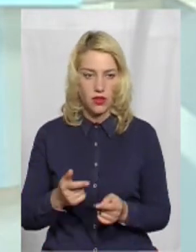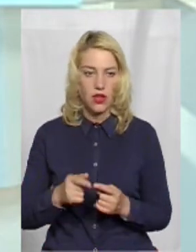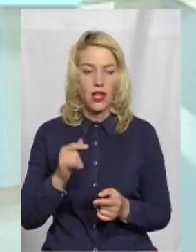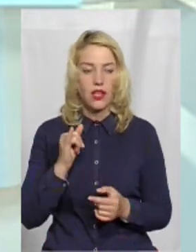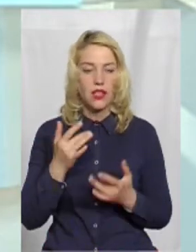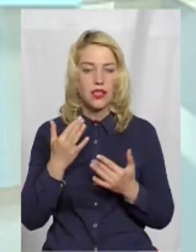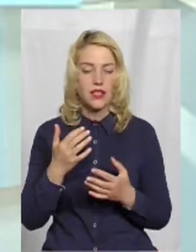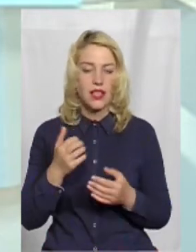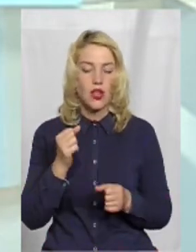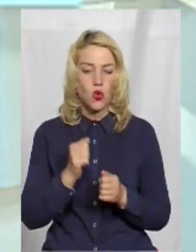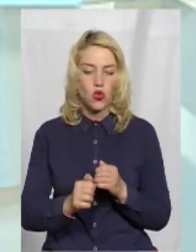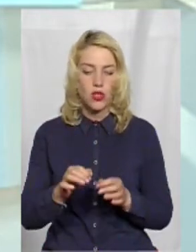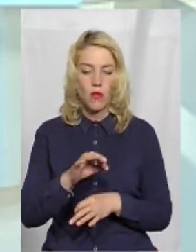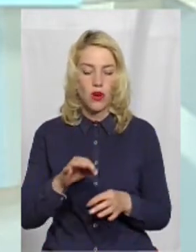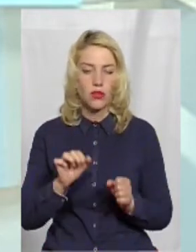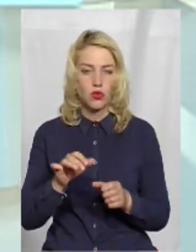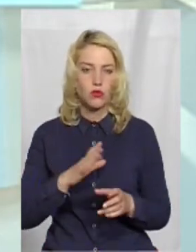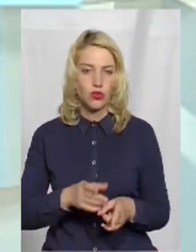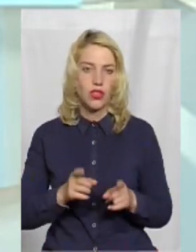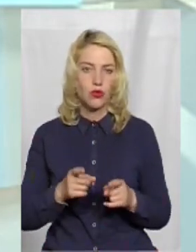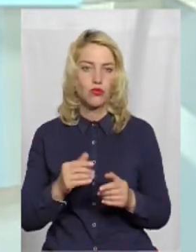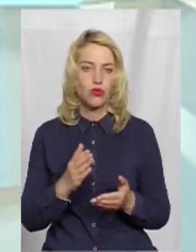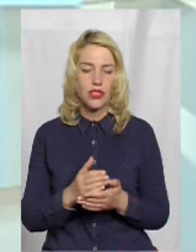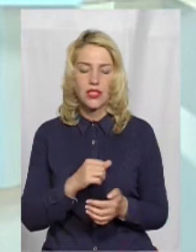бути реалістичним, тому що саме є фактор